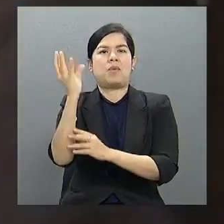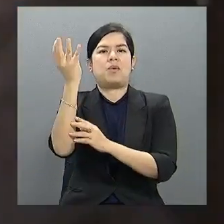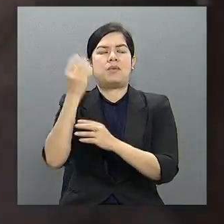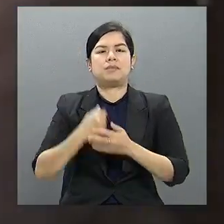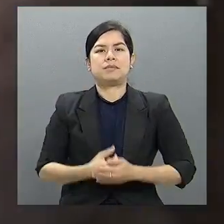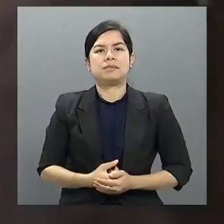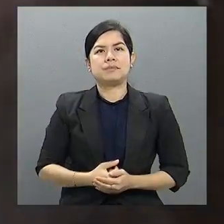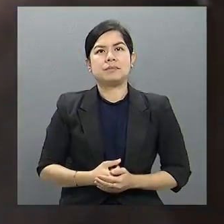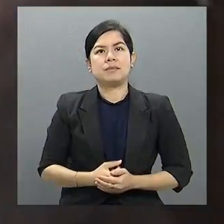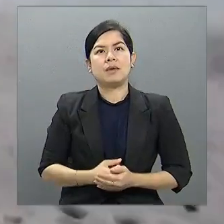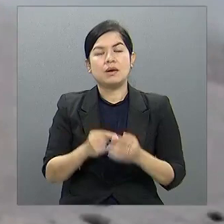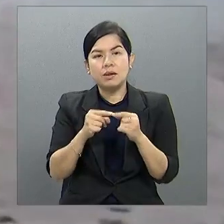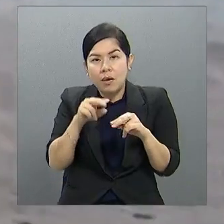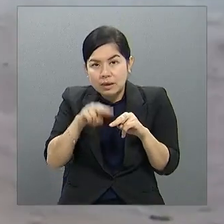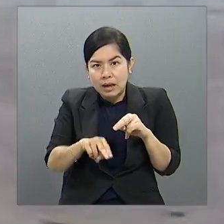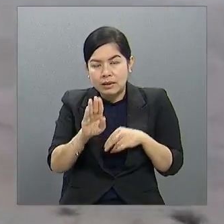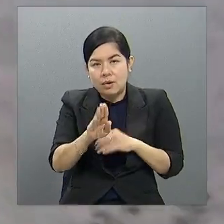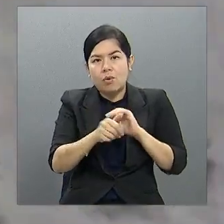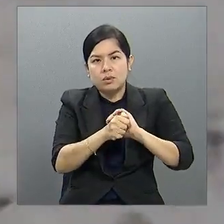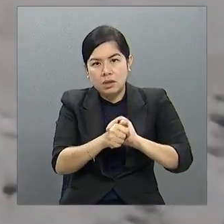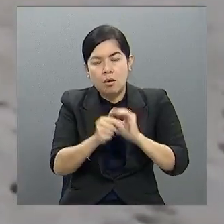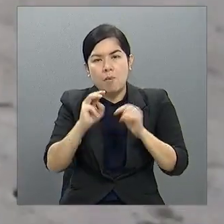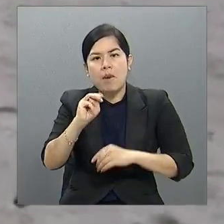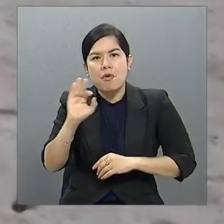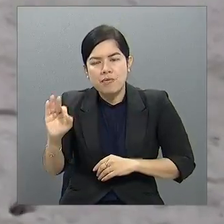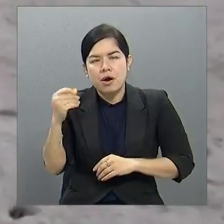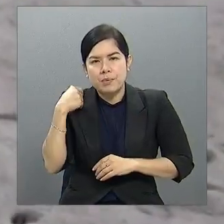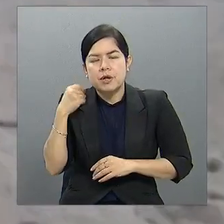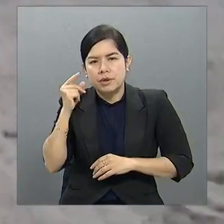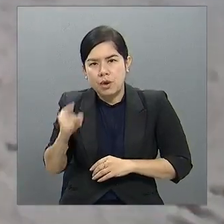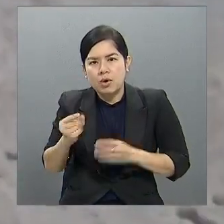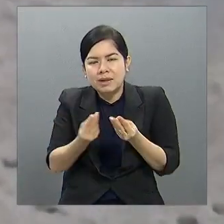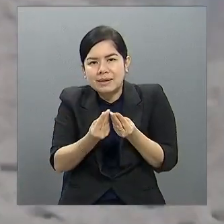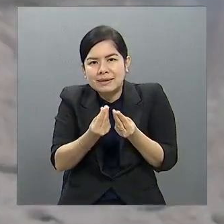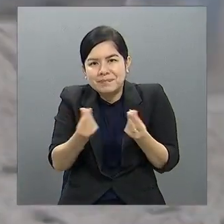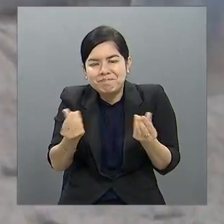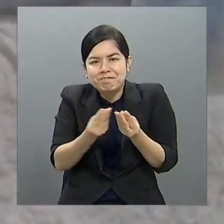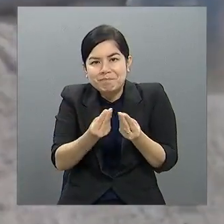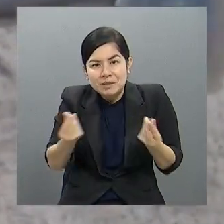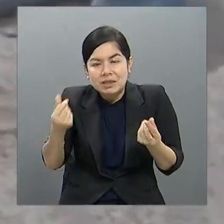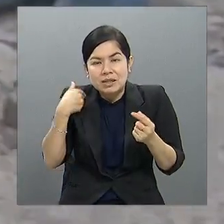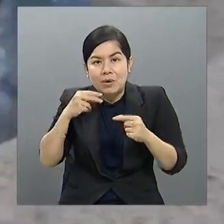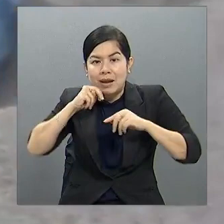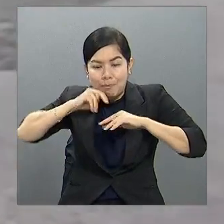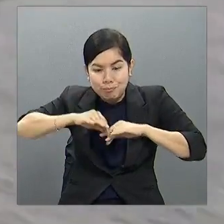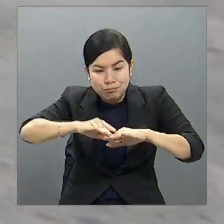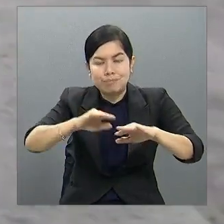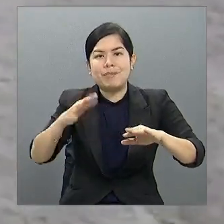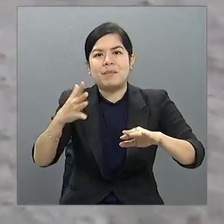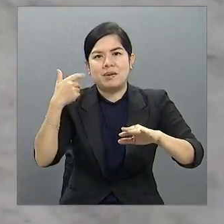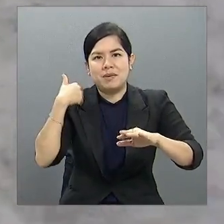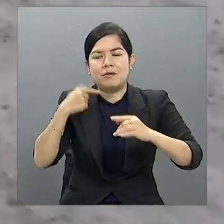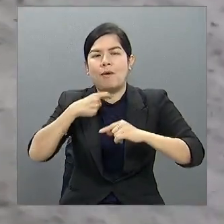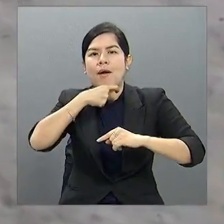การวางไข่ของเต่ามะเฟืองจะขึ้นมาวางไข่บนชายหาดบริเวณที่น้ำท่วมไม่ถึงนะคะจากนั้นแม่เต่าก็จะคลานลง